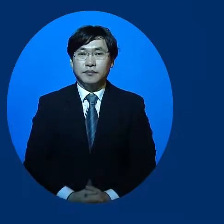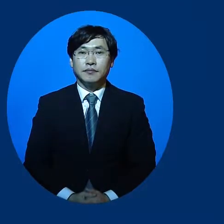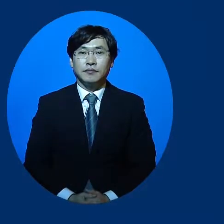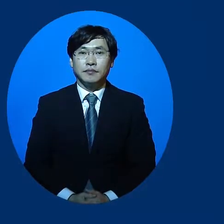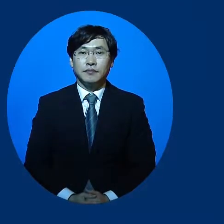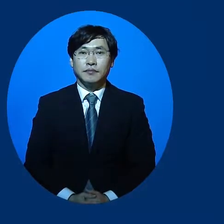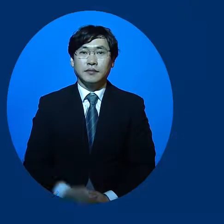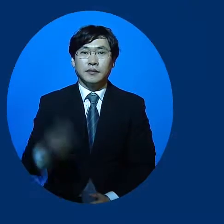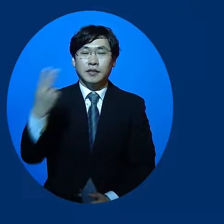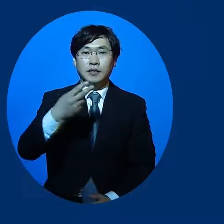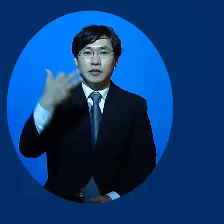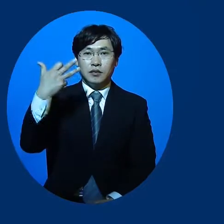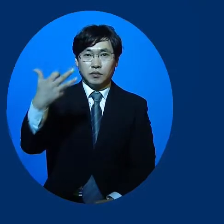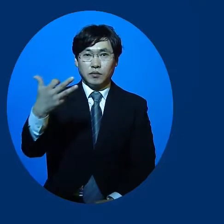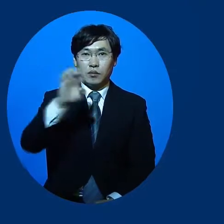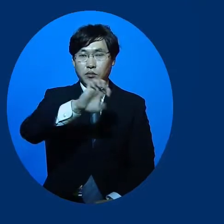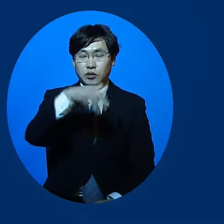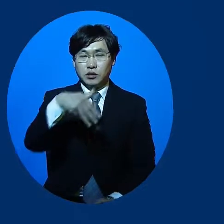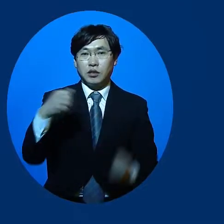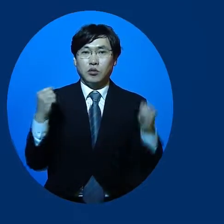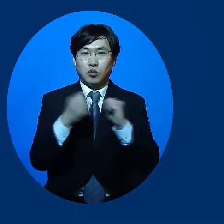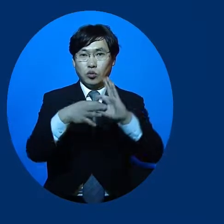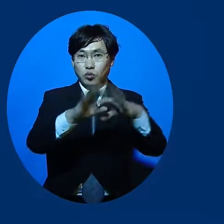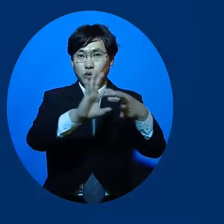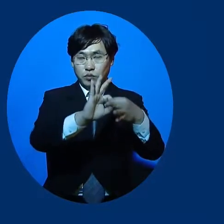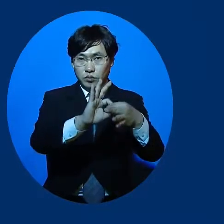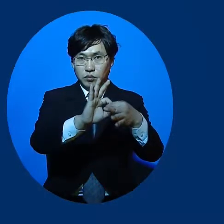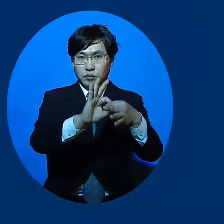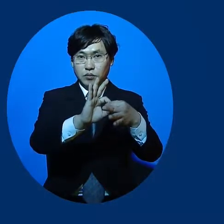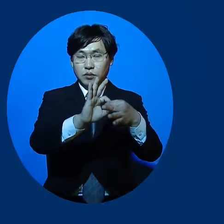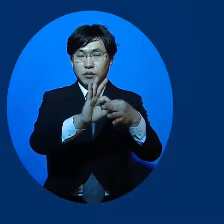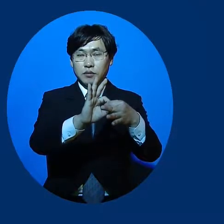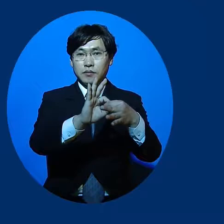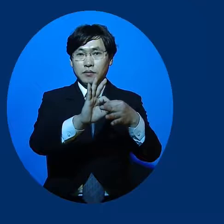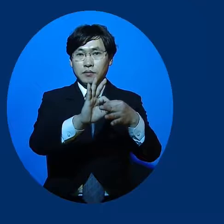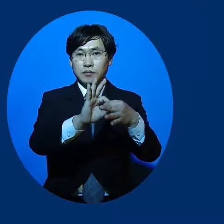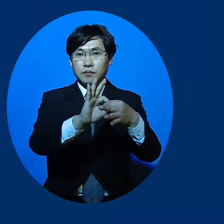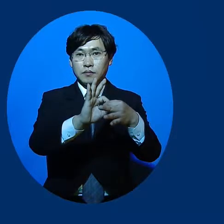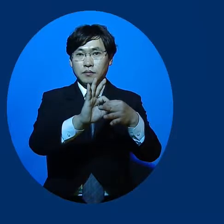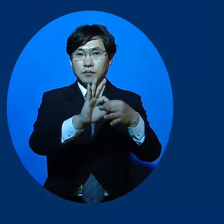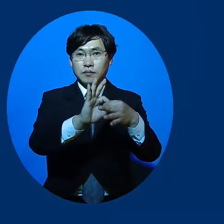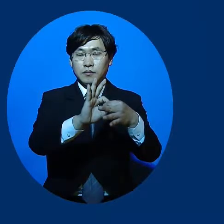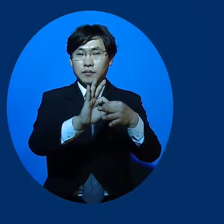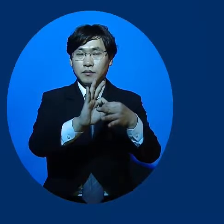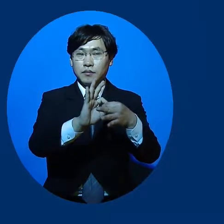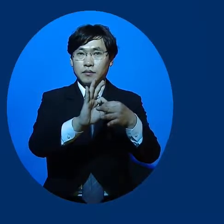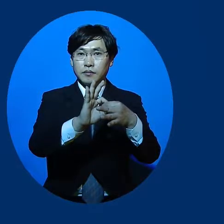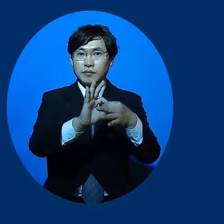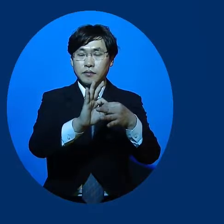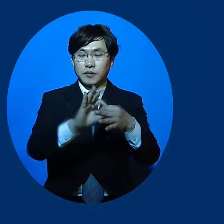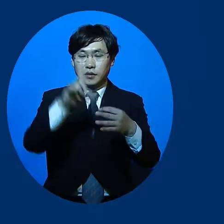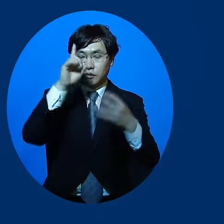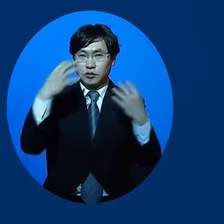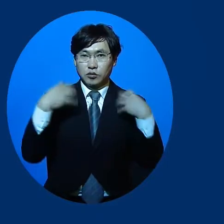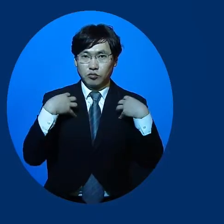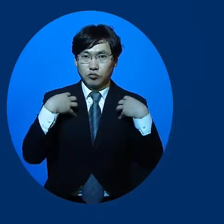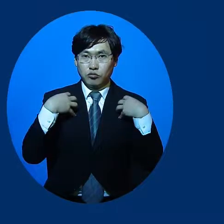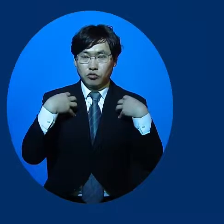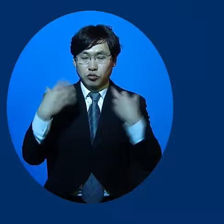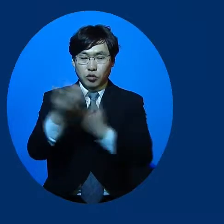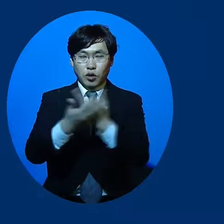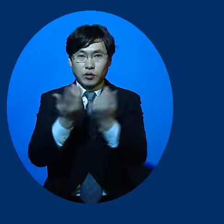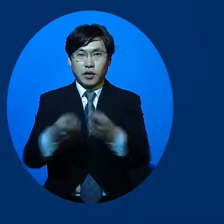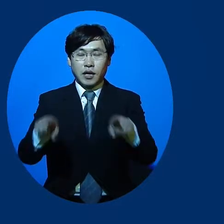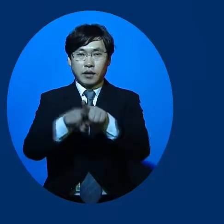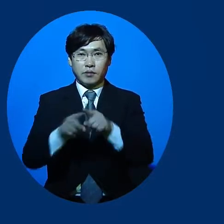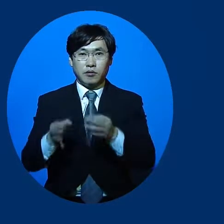네, 2018 평창 동계 패럴림픽 대회는 현 정부와 강원도가